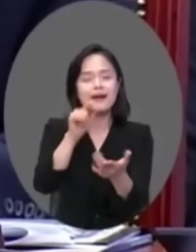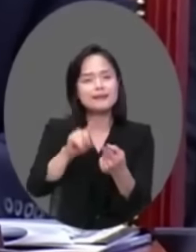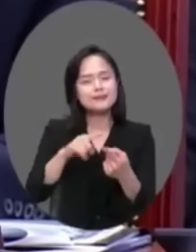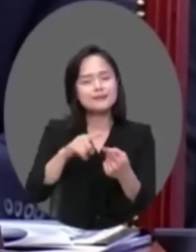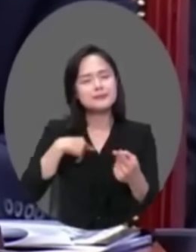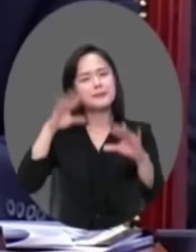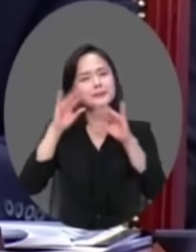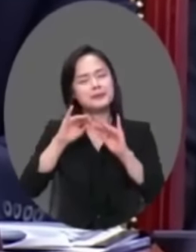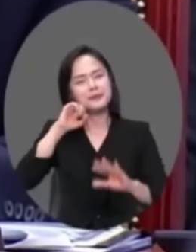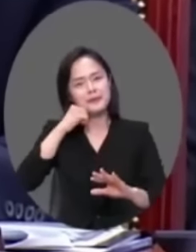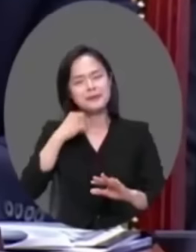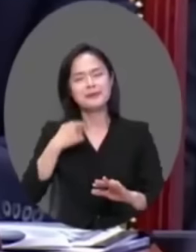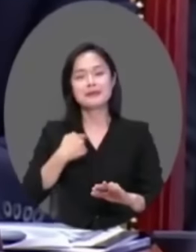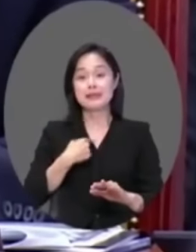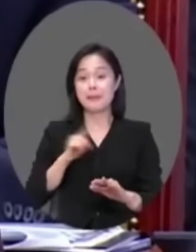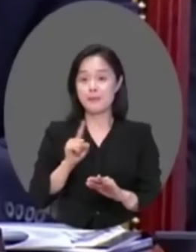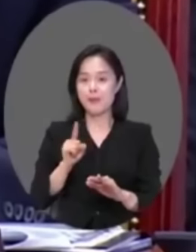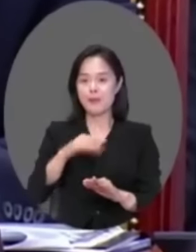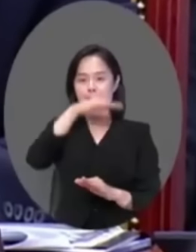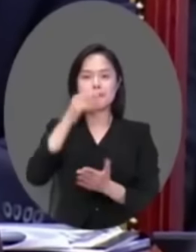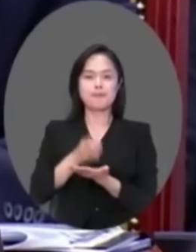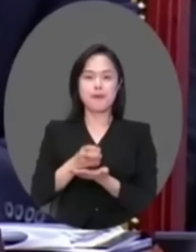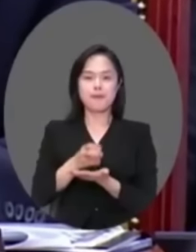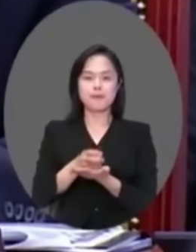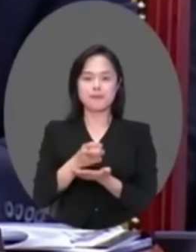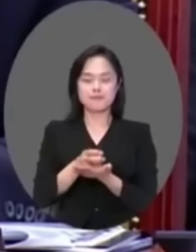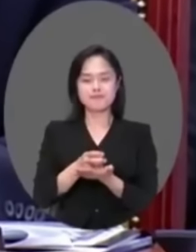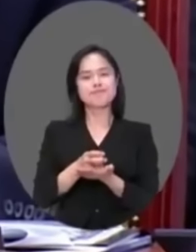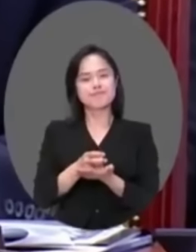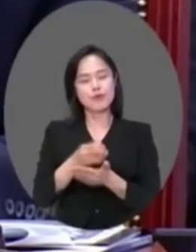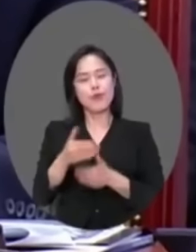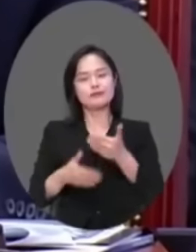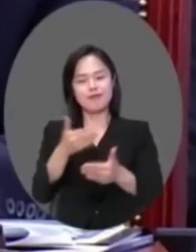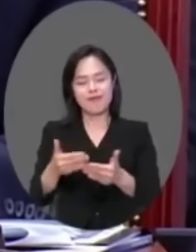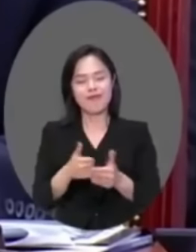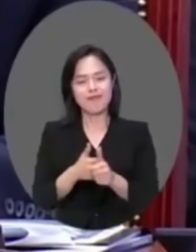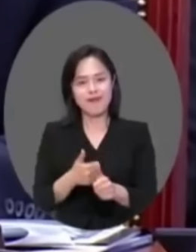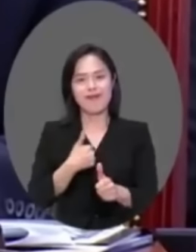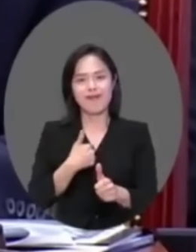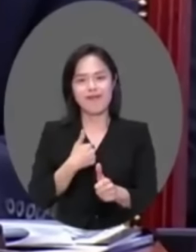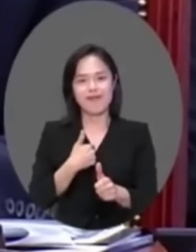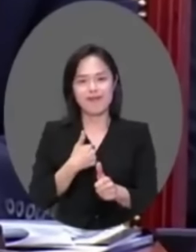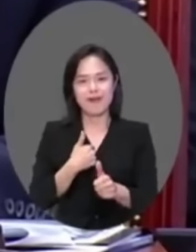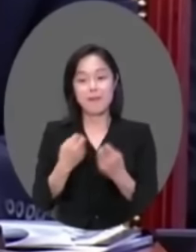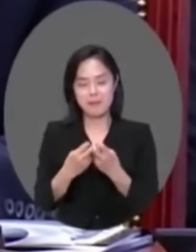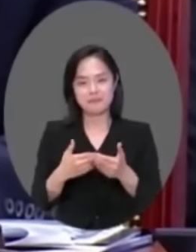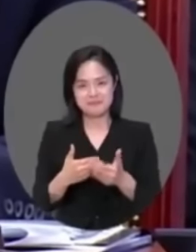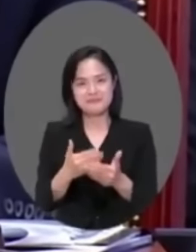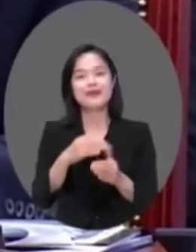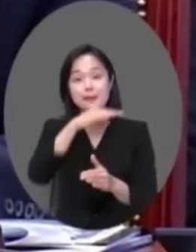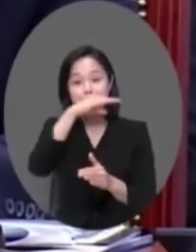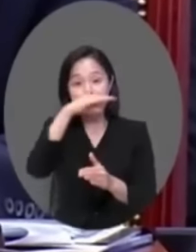자리에 왔다고 생각을 합니다 자 그러면은 본인이 결국에는 지원서에 지원하실 때 몇대 몇으로